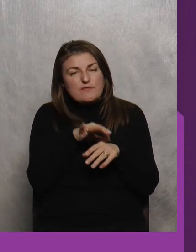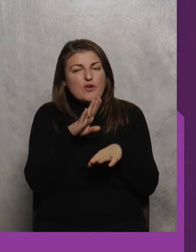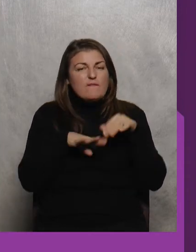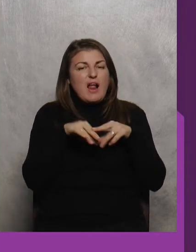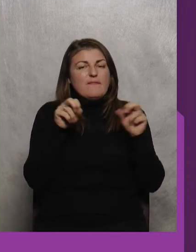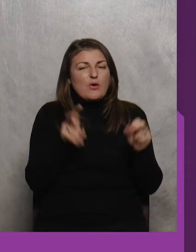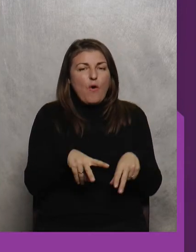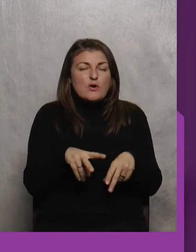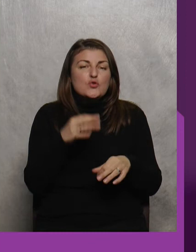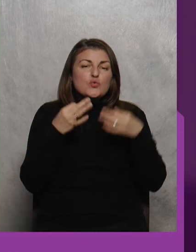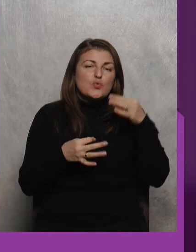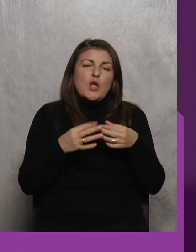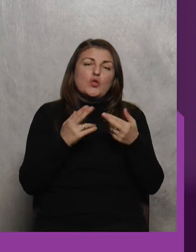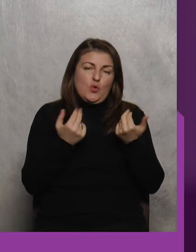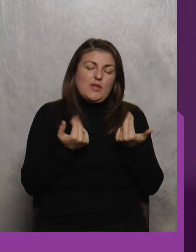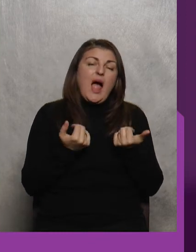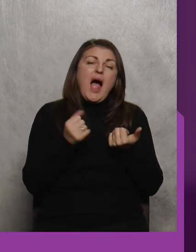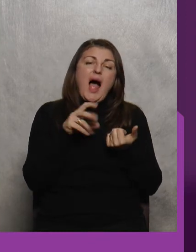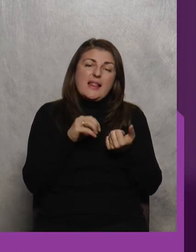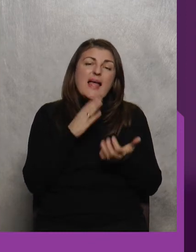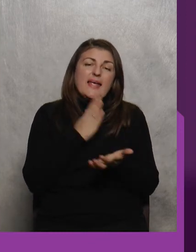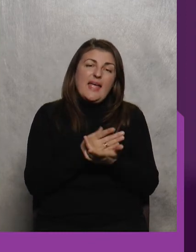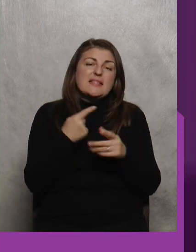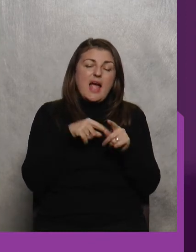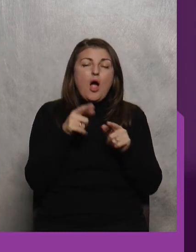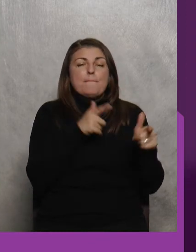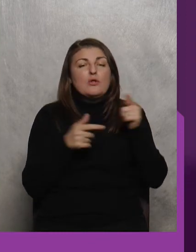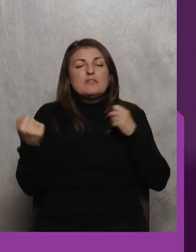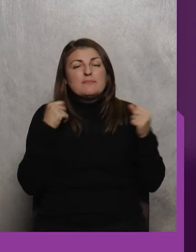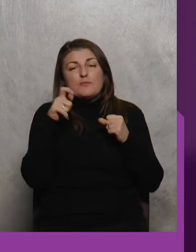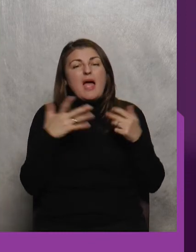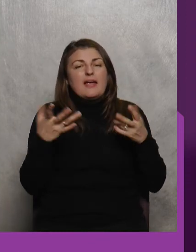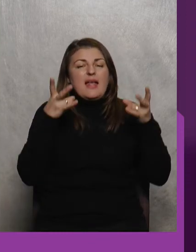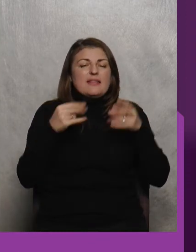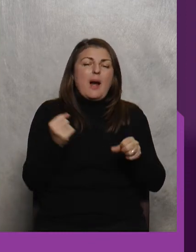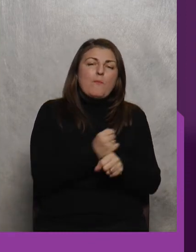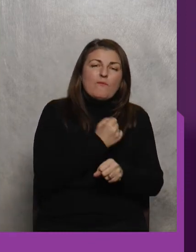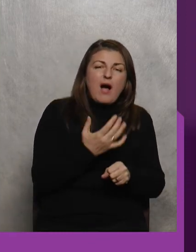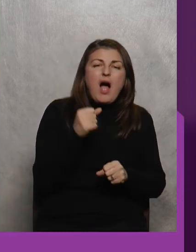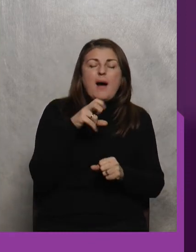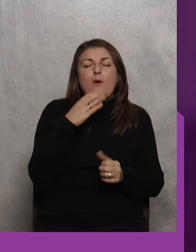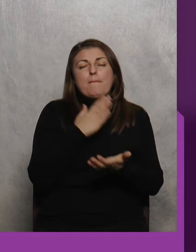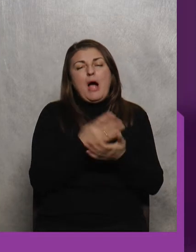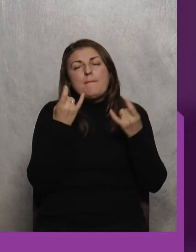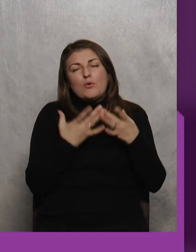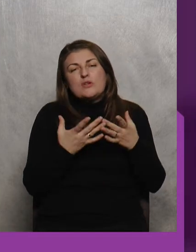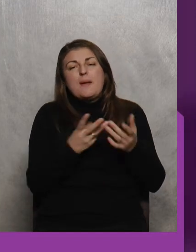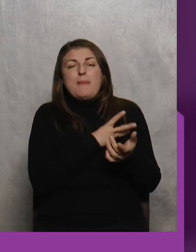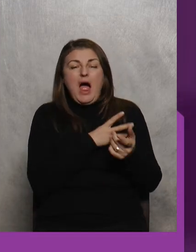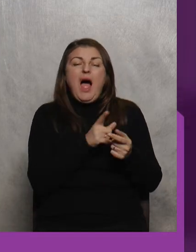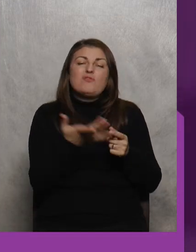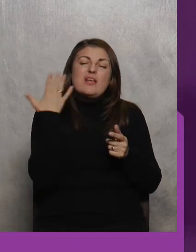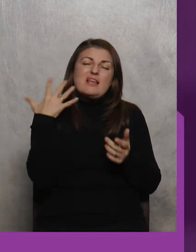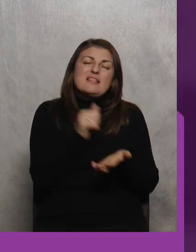кваліфікованого суддівства, то да. Але є підготовлені спортсмени, які травмувалися, або, ну, мають просто... Вони вважати,